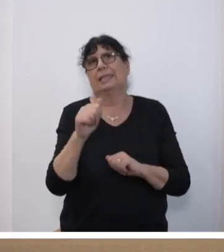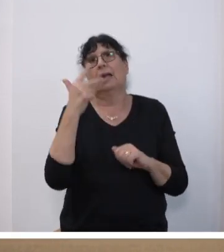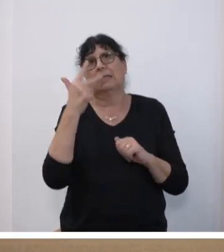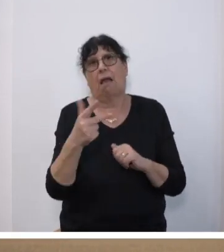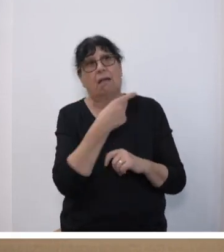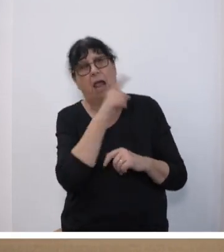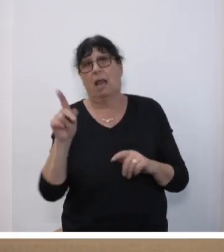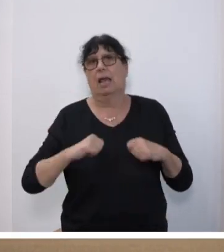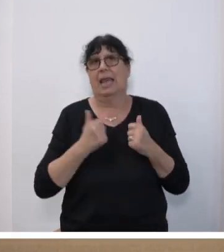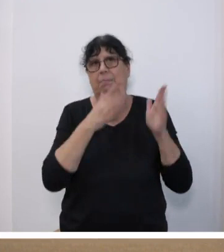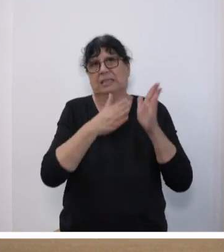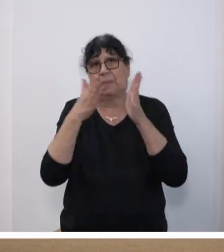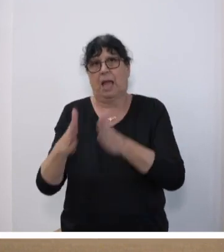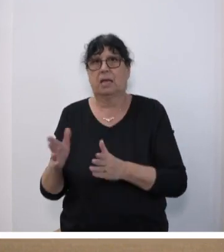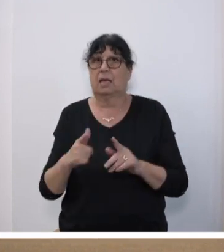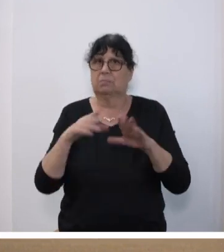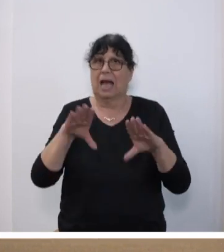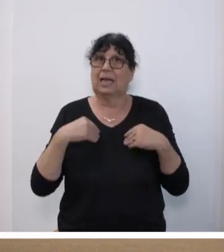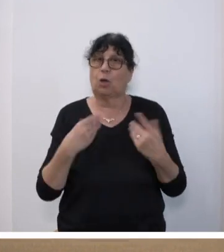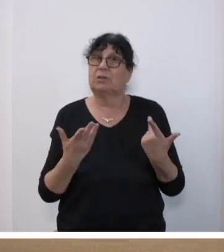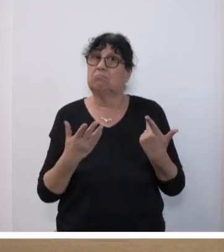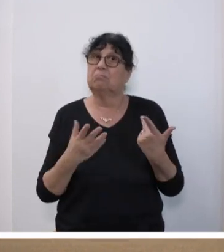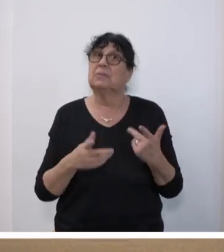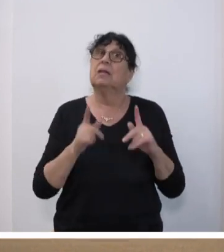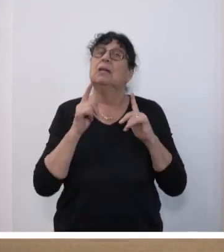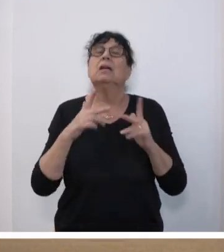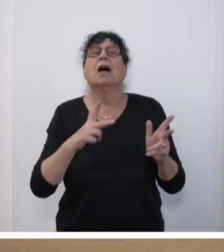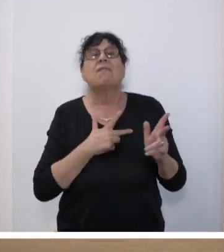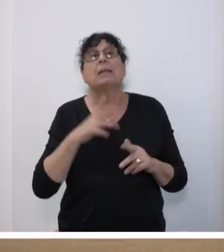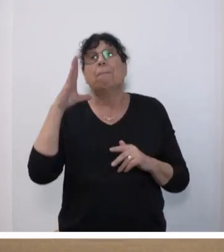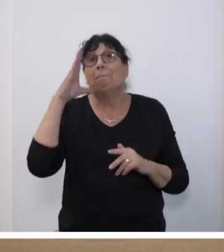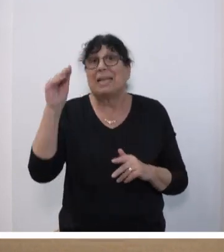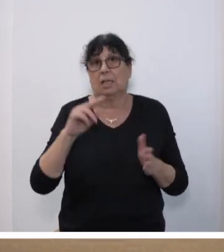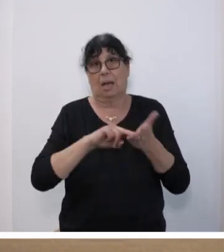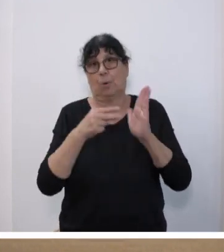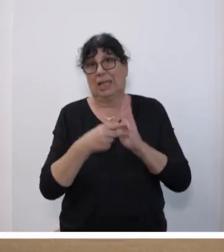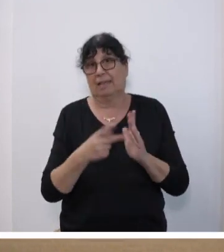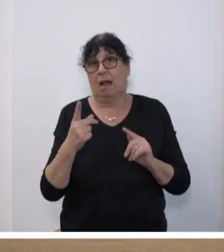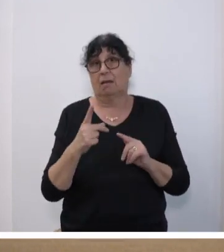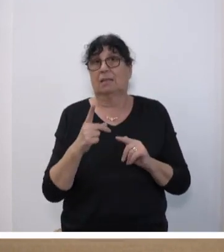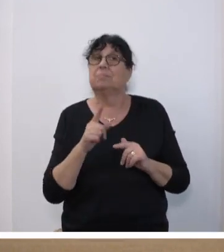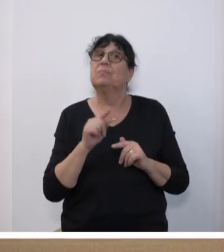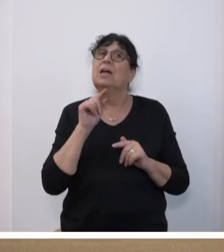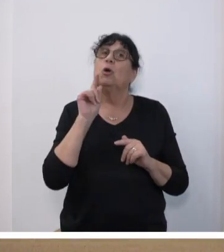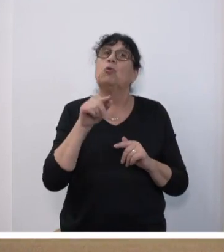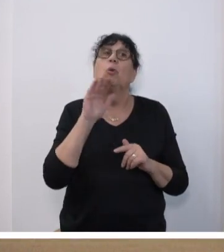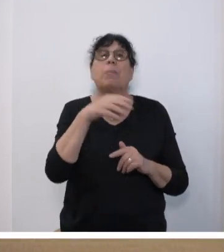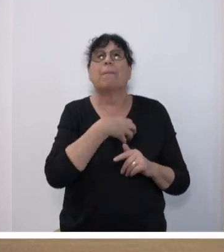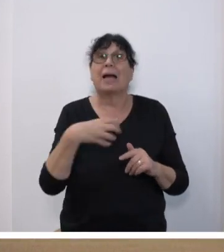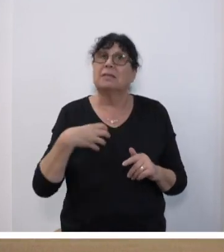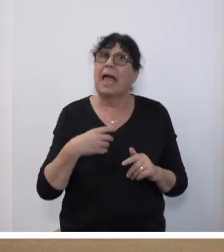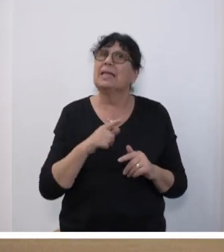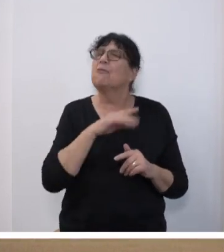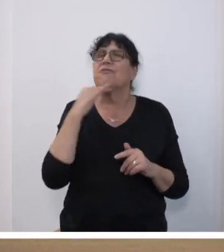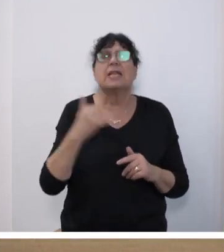allen Lebensbereichen Wirklichkeit wird. Es waren männliche Politiker, und zwar parteiübergreifend, die sich über Jahre dagegen